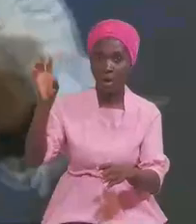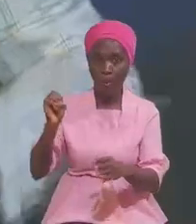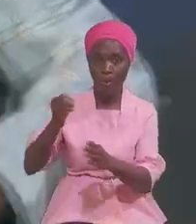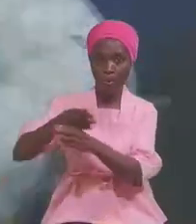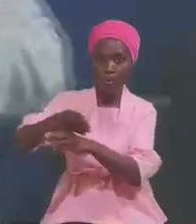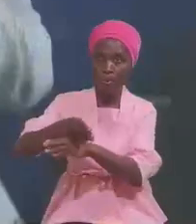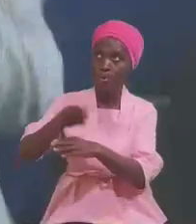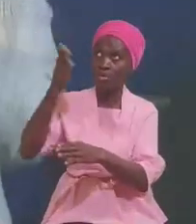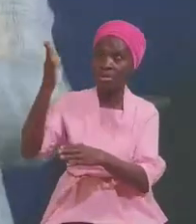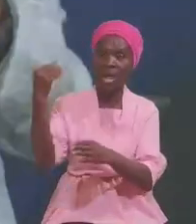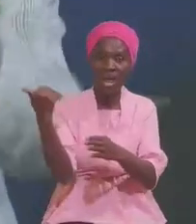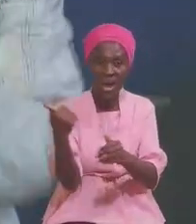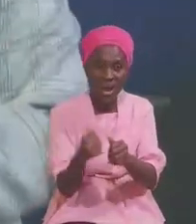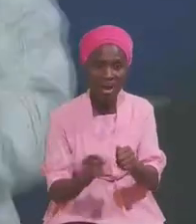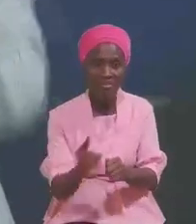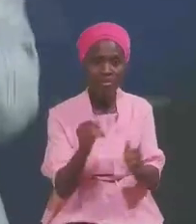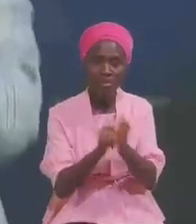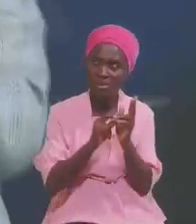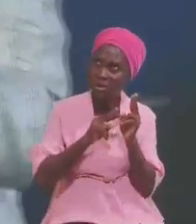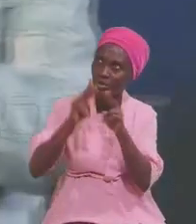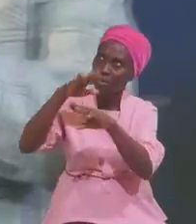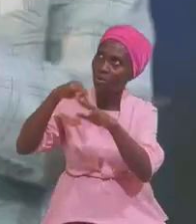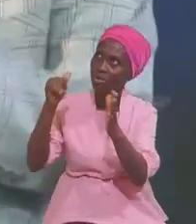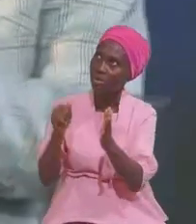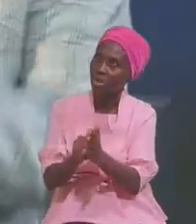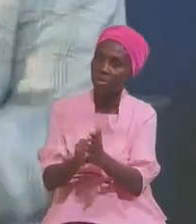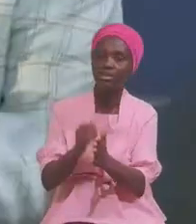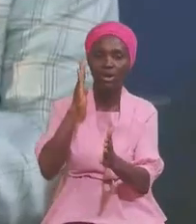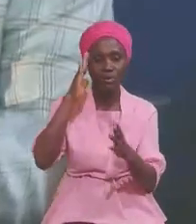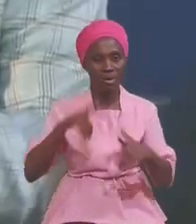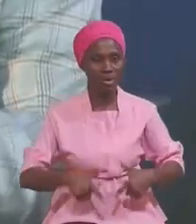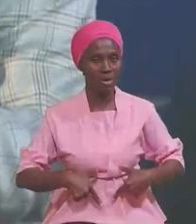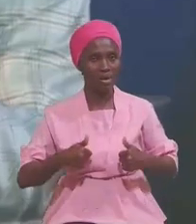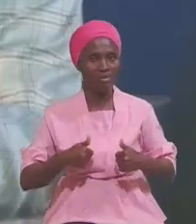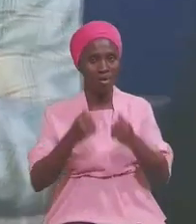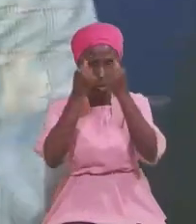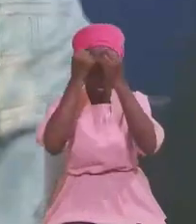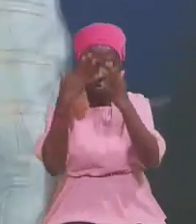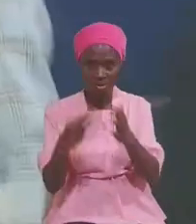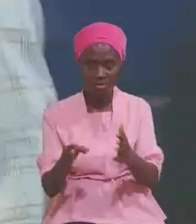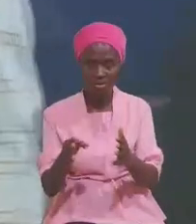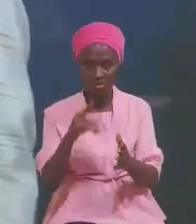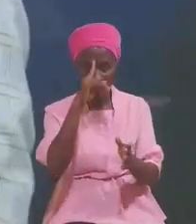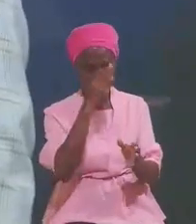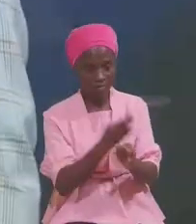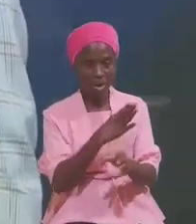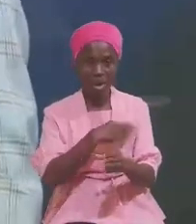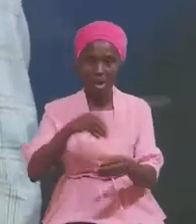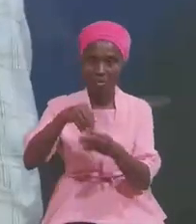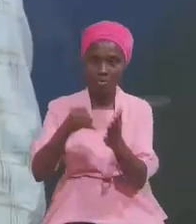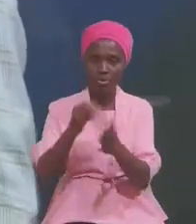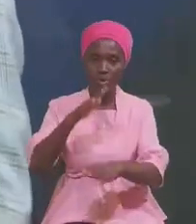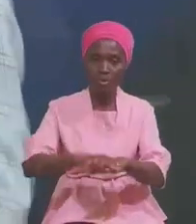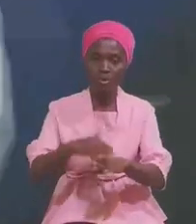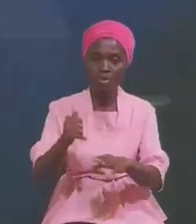quiconque avait été mordu par un serpent et regardait le serpent d'airain conservait la vie. L'obéissance de la foi. Et c'était